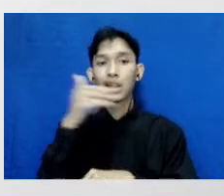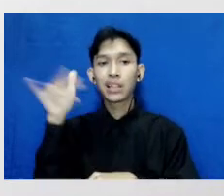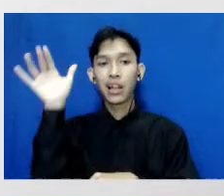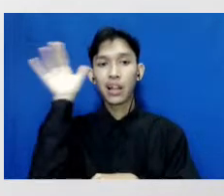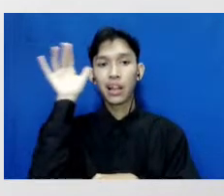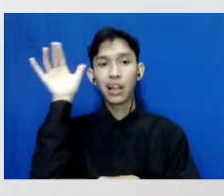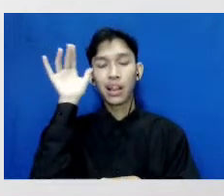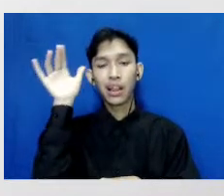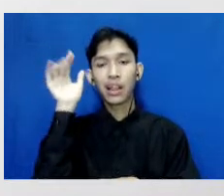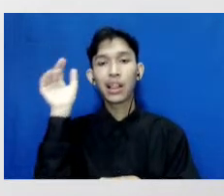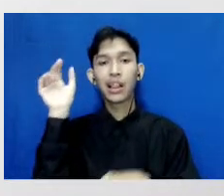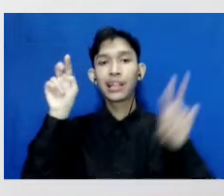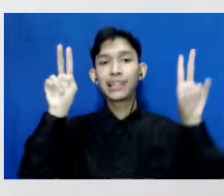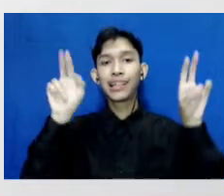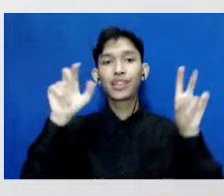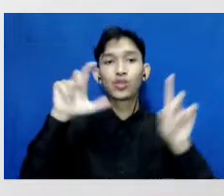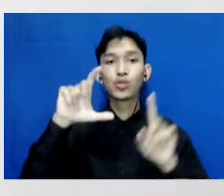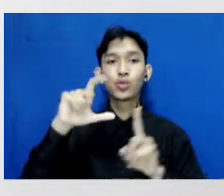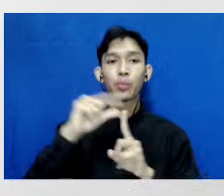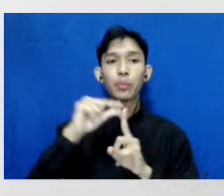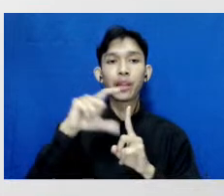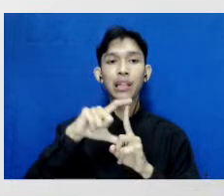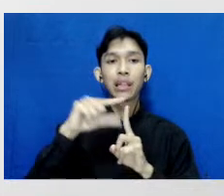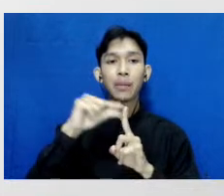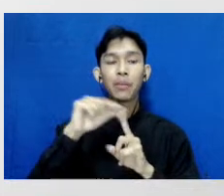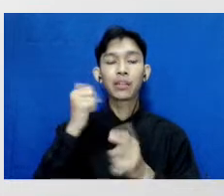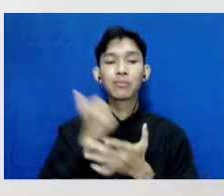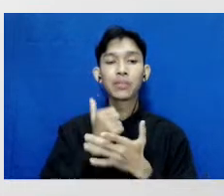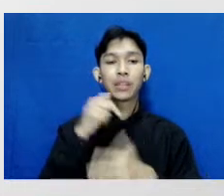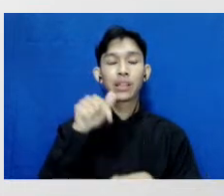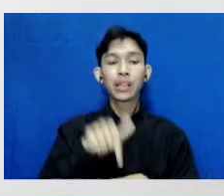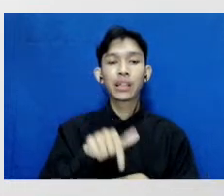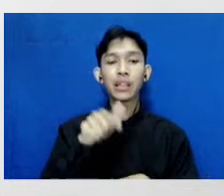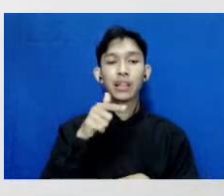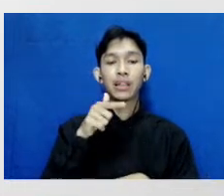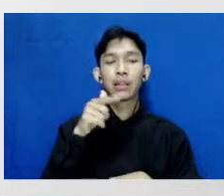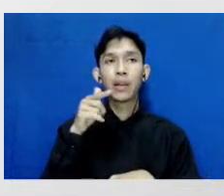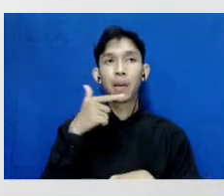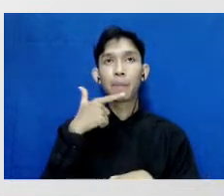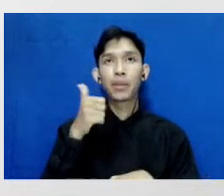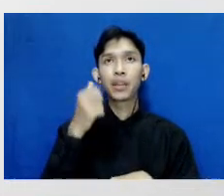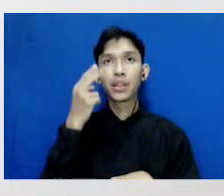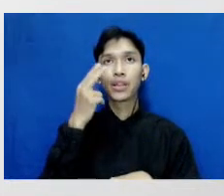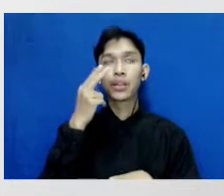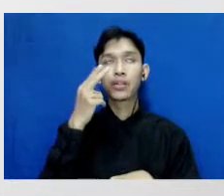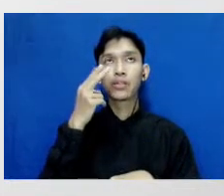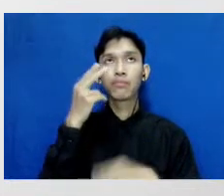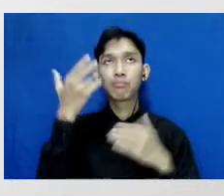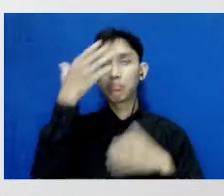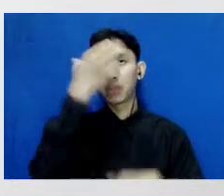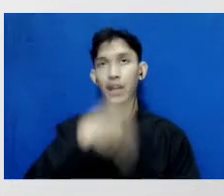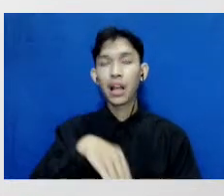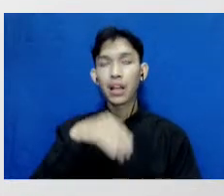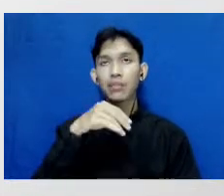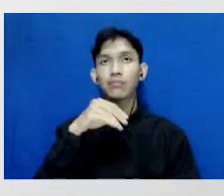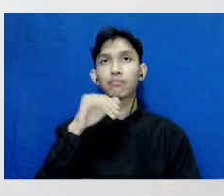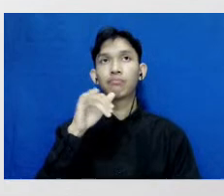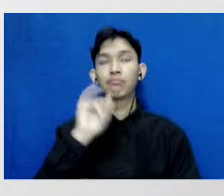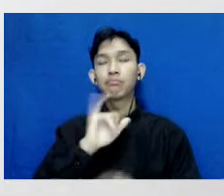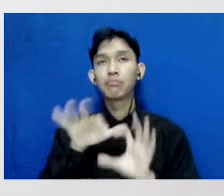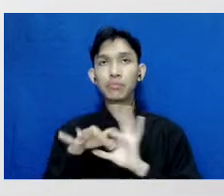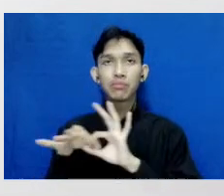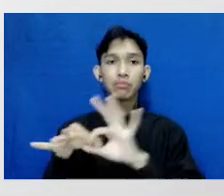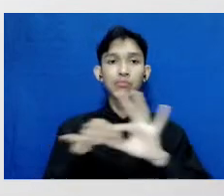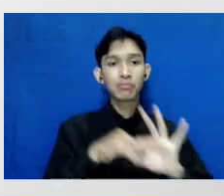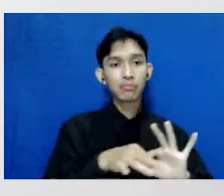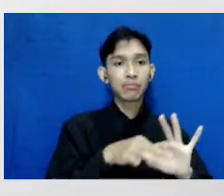PDP, sebenarnya otoritas ini berperan penting untuk bekerja sama dengan beragam pemangku kepentingan, misalkan dengan masyarakat